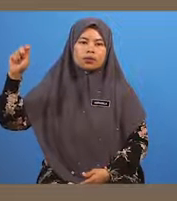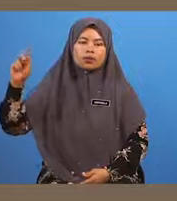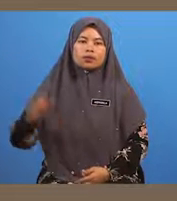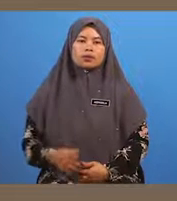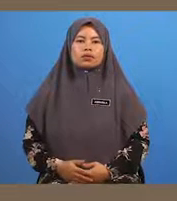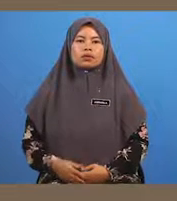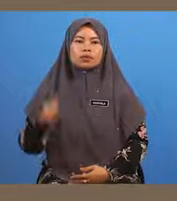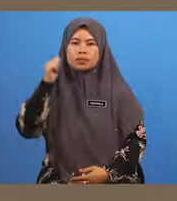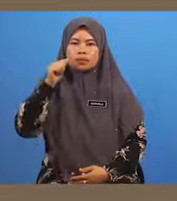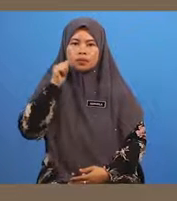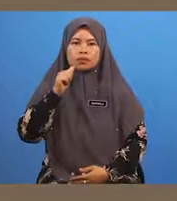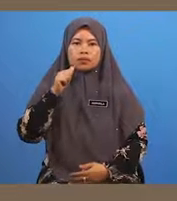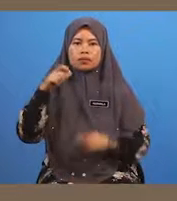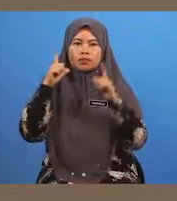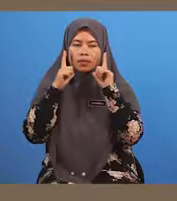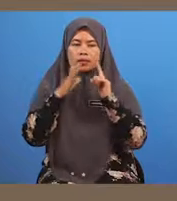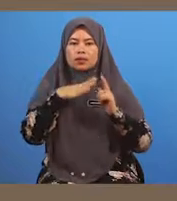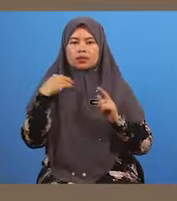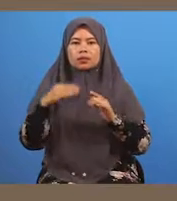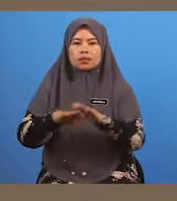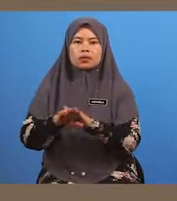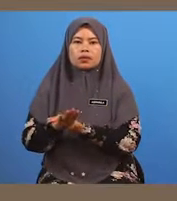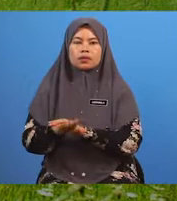dan pergelangan tangan.